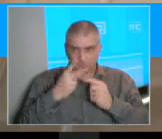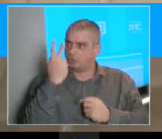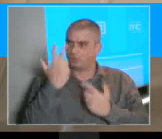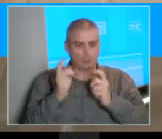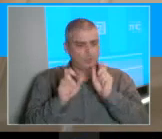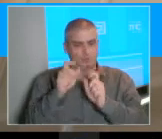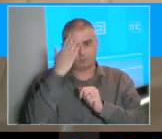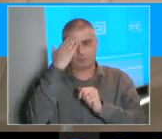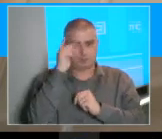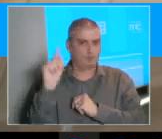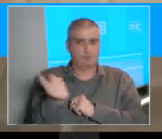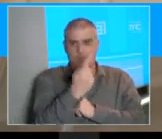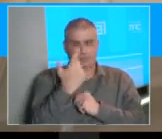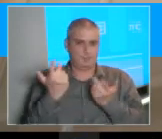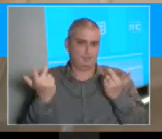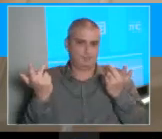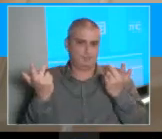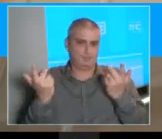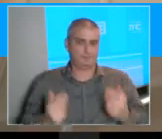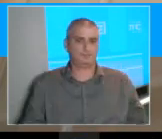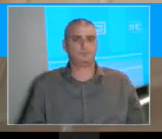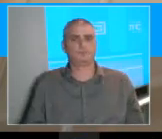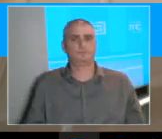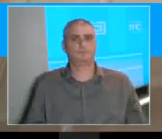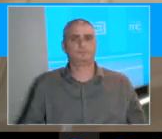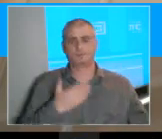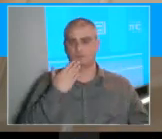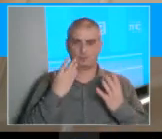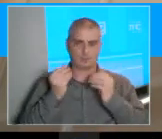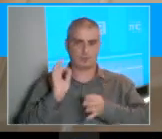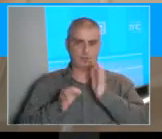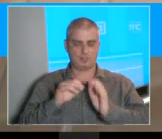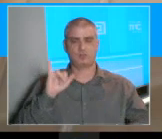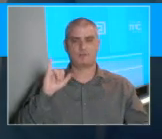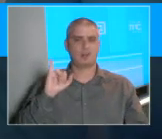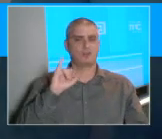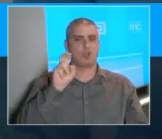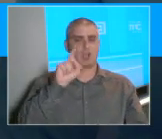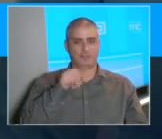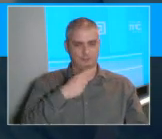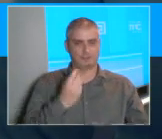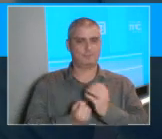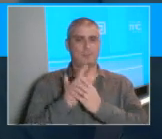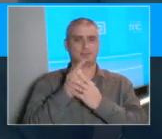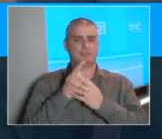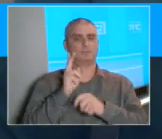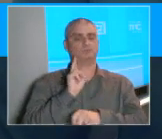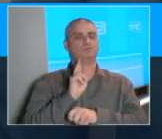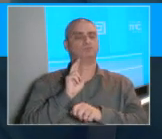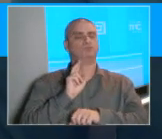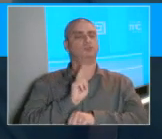אנשים, מכירים ברור, כל אדם אחר במדינה. ברור, הדברים ברורים, תודה רבה עורך הדין יובל יועז, ממייסדי